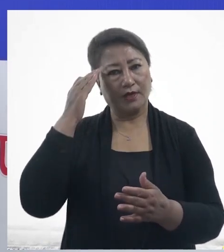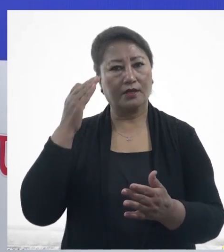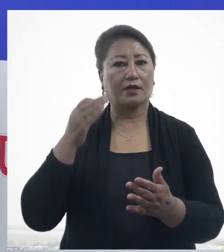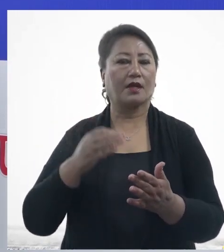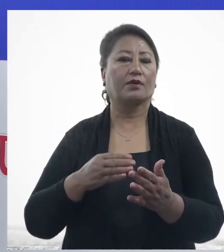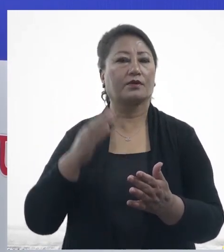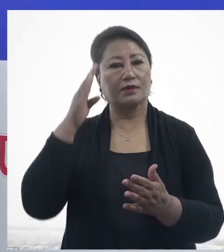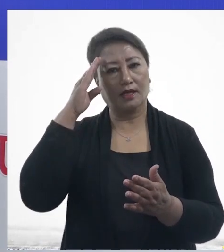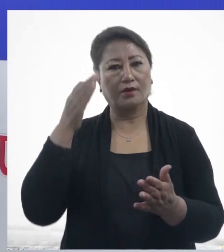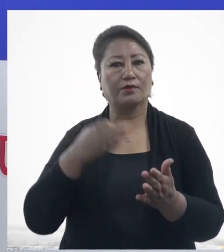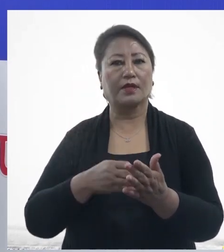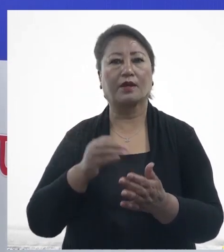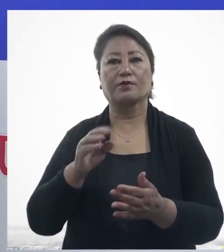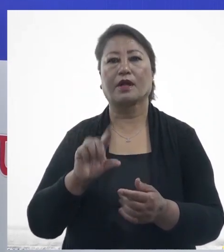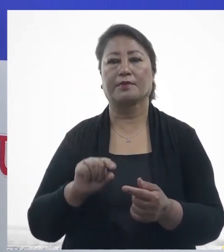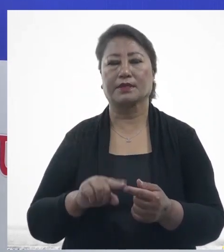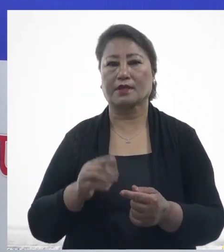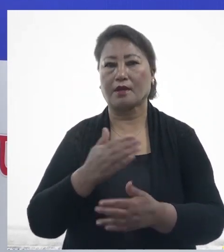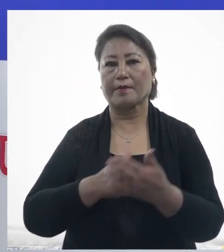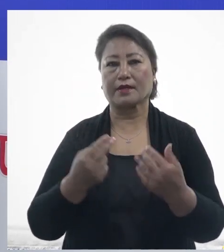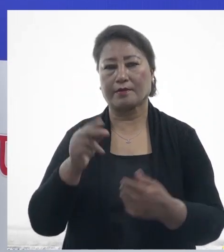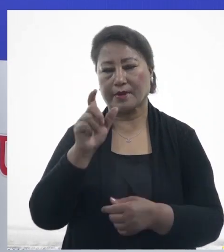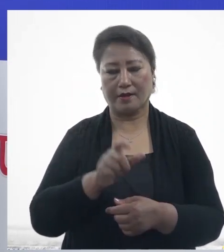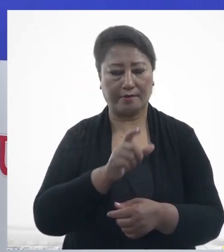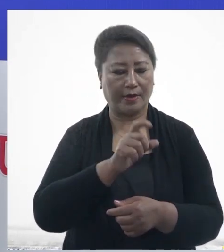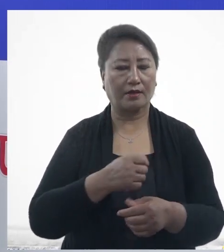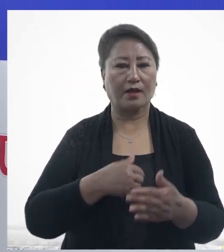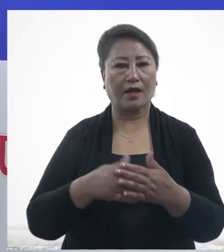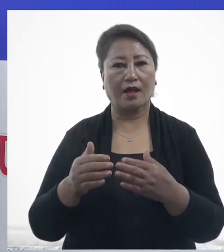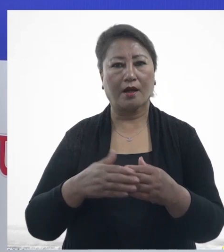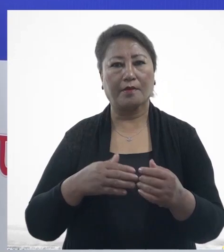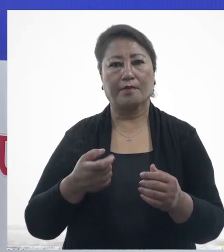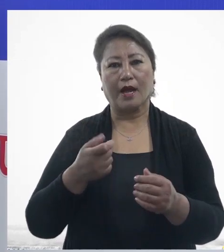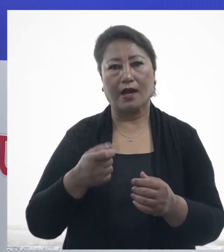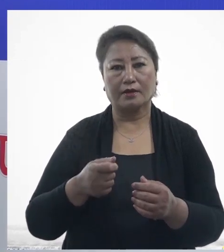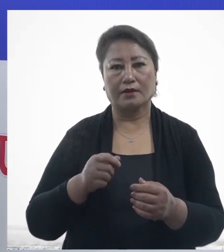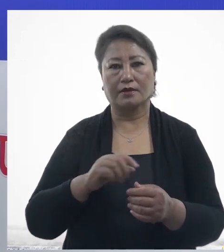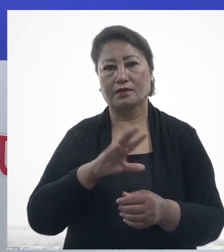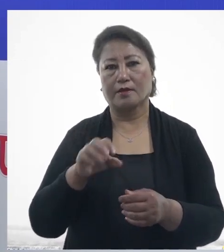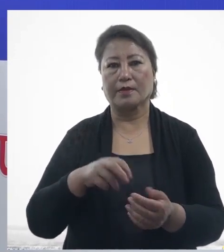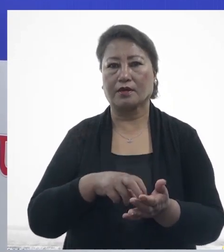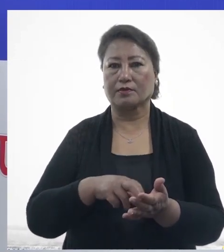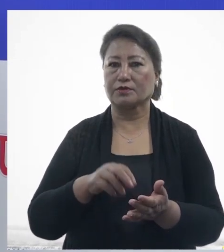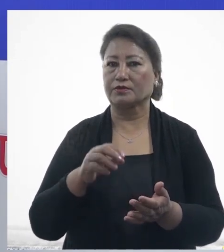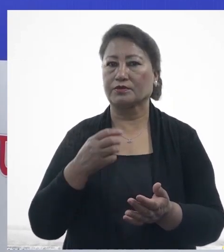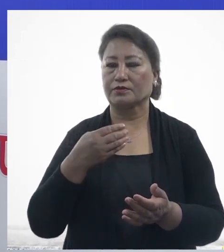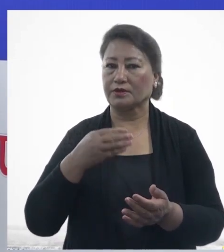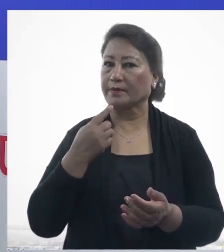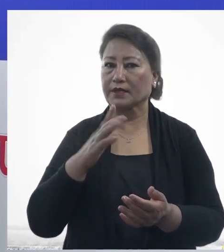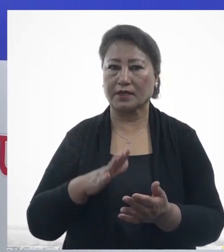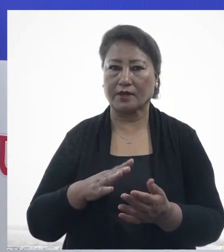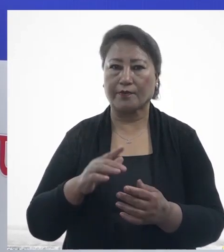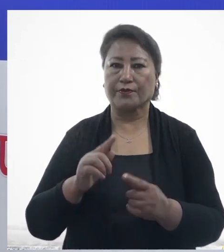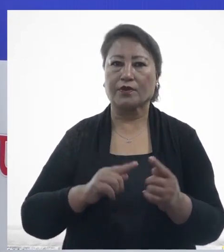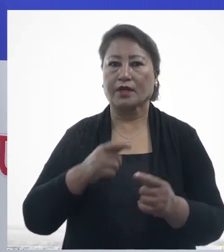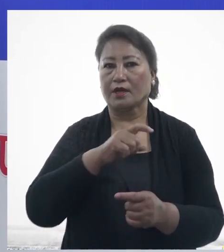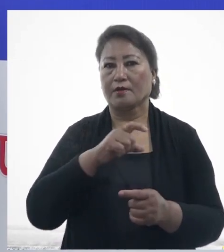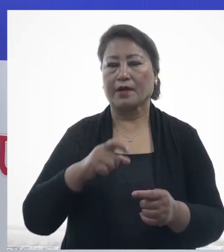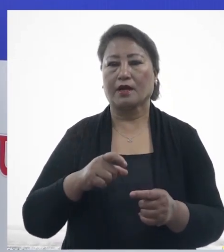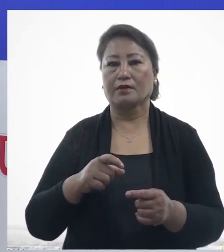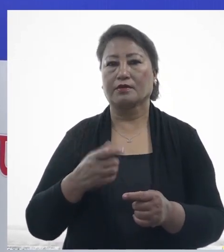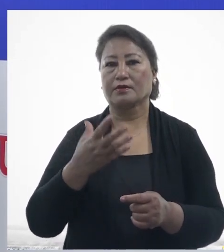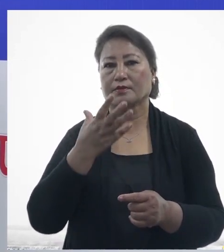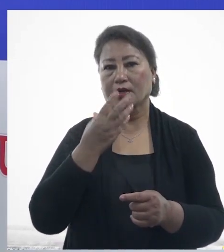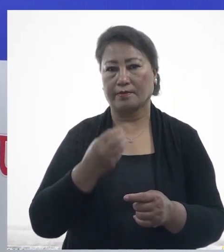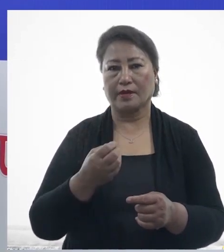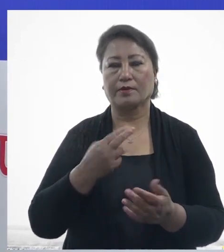मलाई किनभने एउटा अपाङ्गता भएको मान्छे प्रत्येक अपाङ्गता भएको मान्छे आफैमा चाहिँ आर्थिक रूपमा अथवा सबै कुरा कमजोर हुन्छ भन्ने छैन होइन एउटा तर नेपालको समस्या विडम्बना के भइदियो